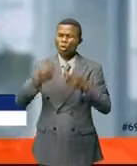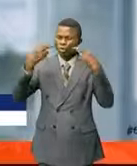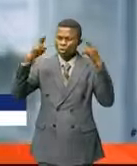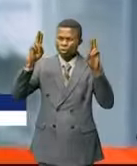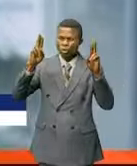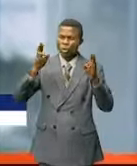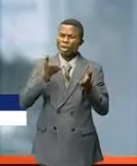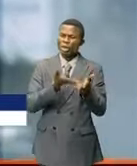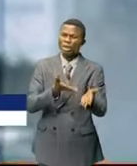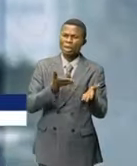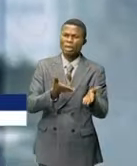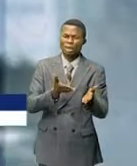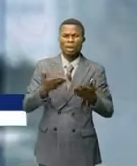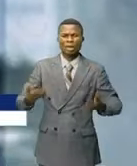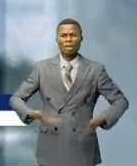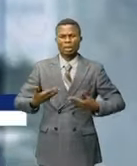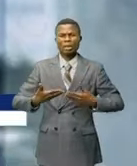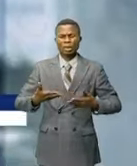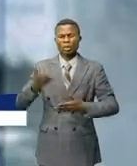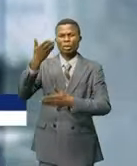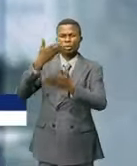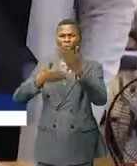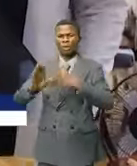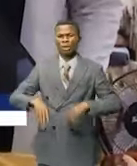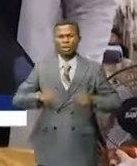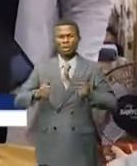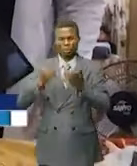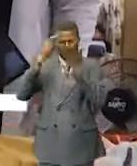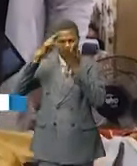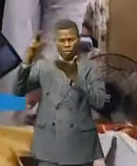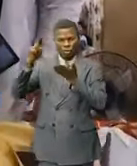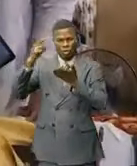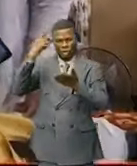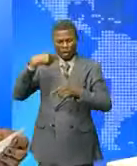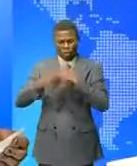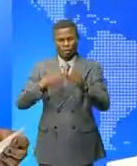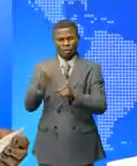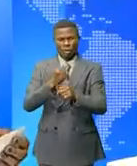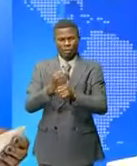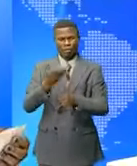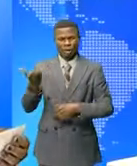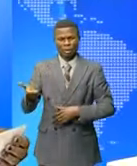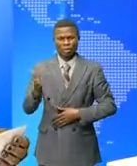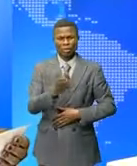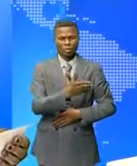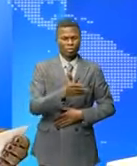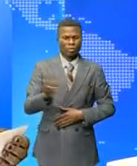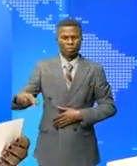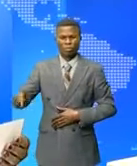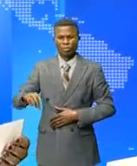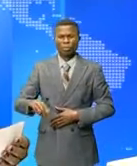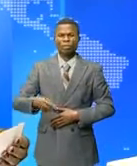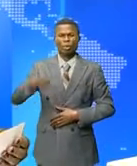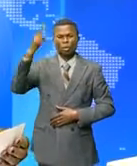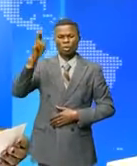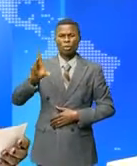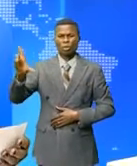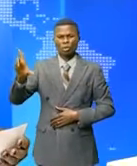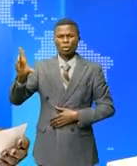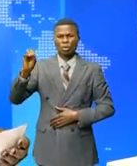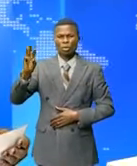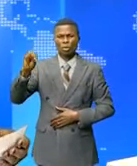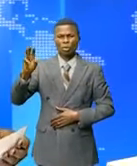pour faciliter une heureuse transition de la vie académique à la vie professionnelle. La province du Haut-Lomami est